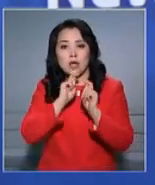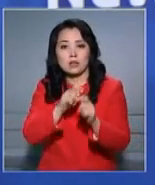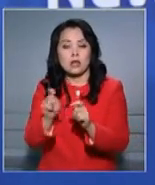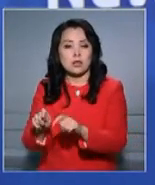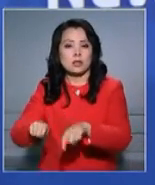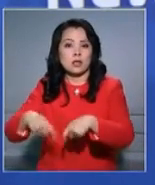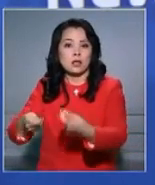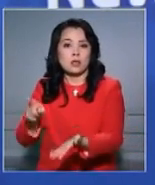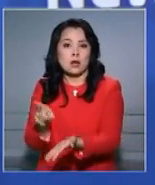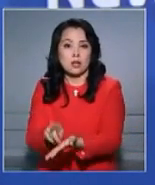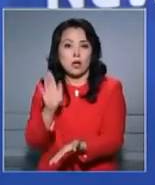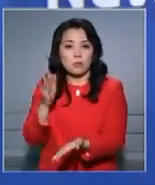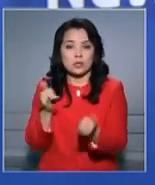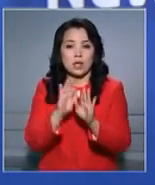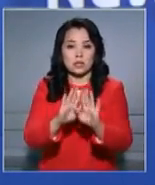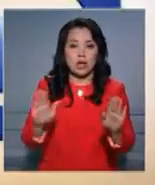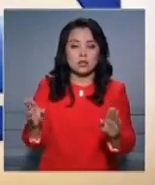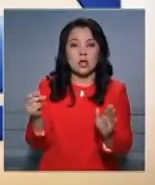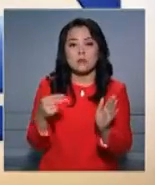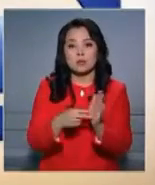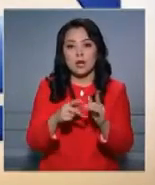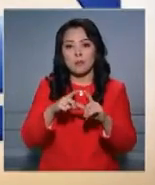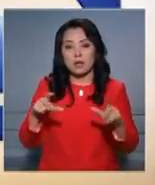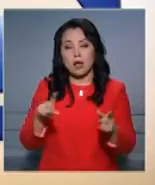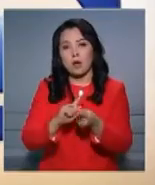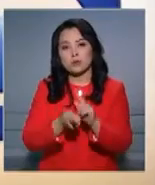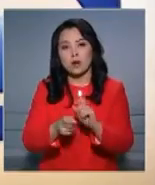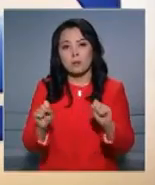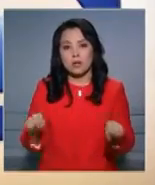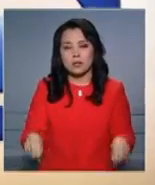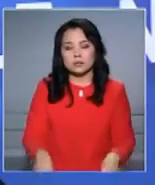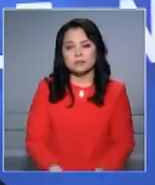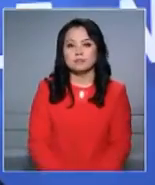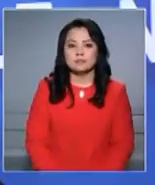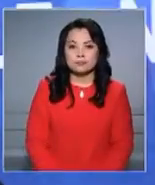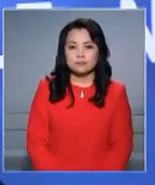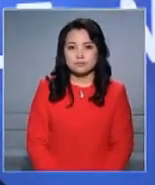компания кеңселерінде экспо көрмесіне кіру билетіне алмастыруға болады.